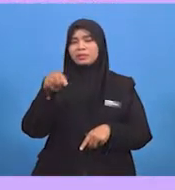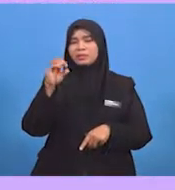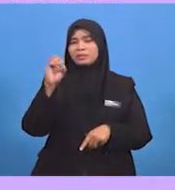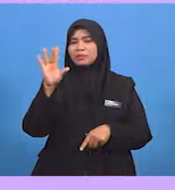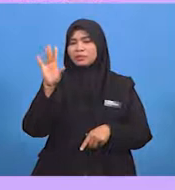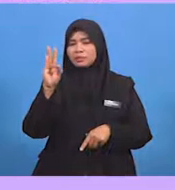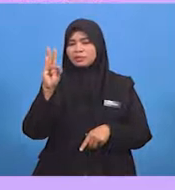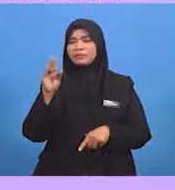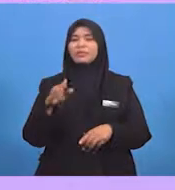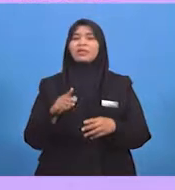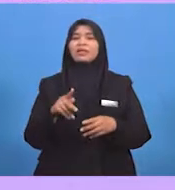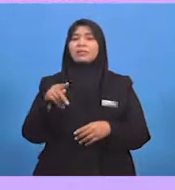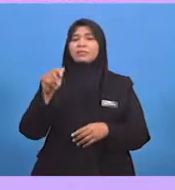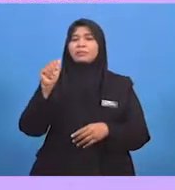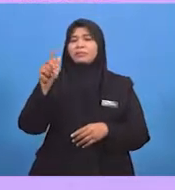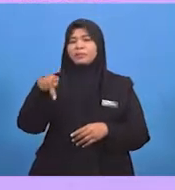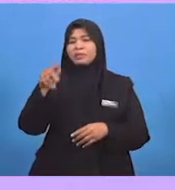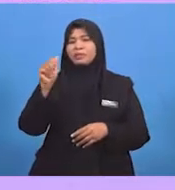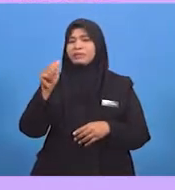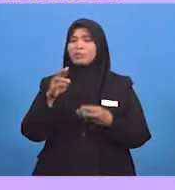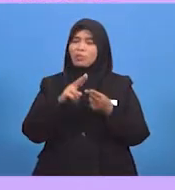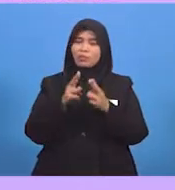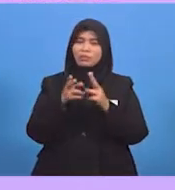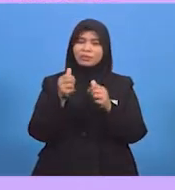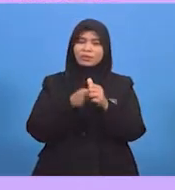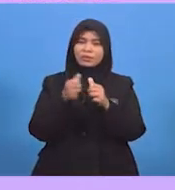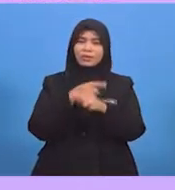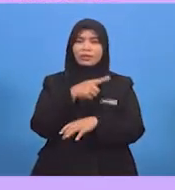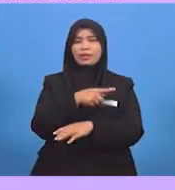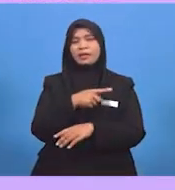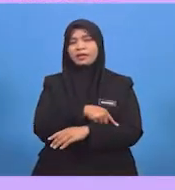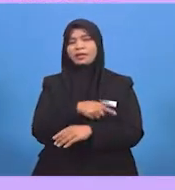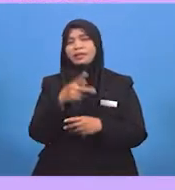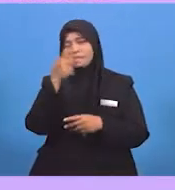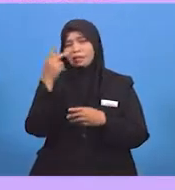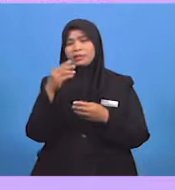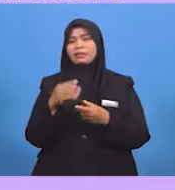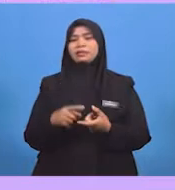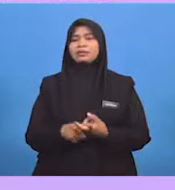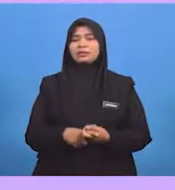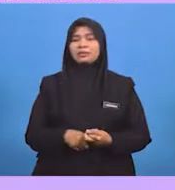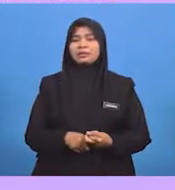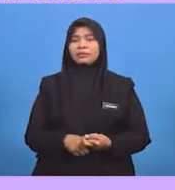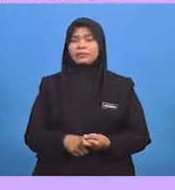berubah setiap hari kerana ia bergantung kepada harga belian dan harga jualan.